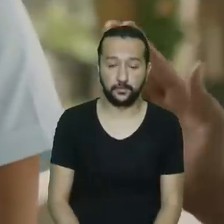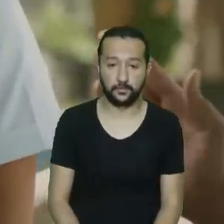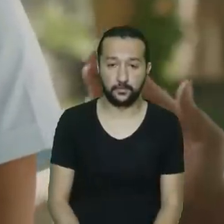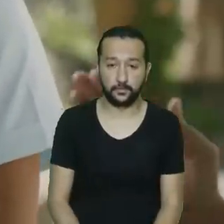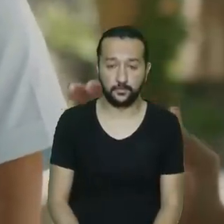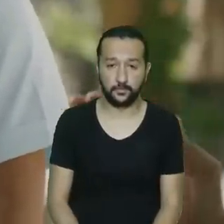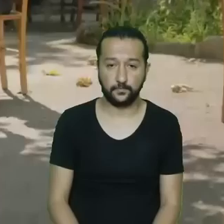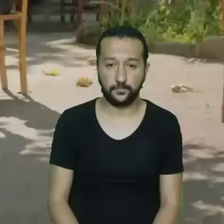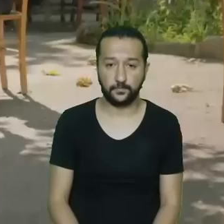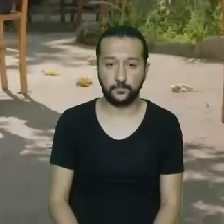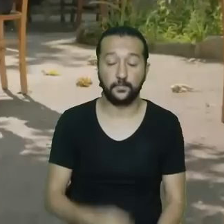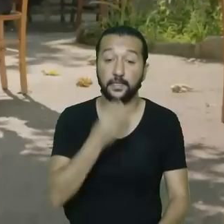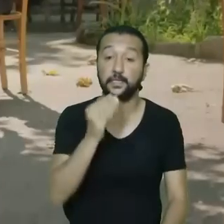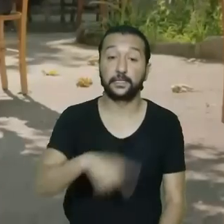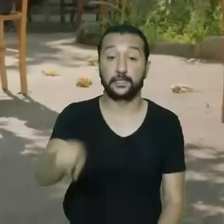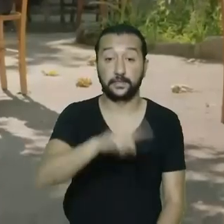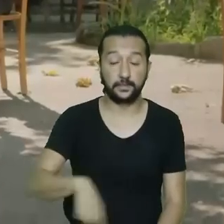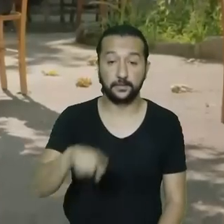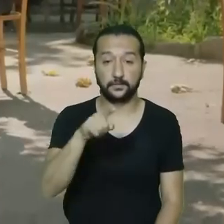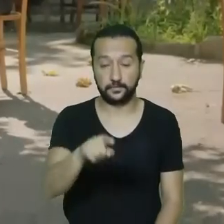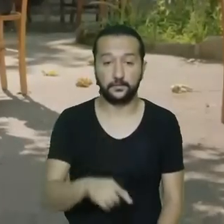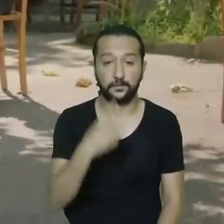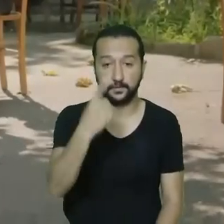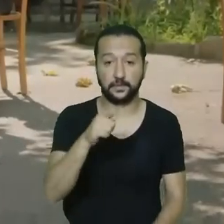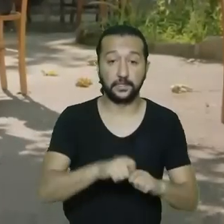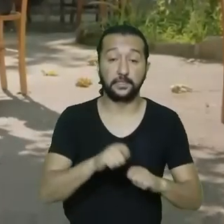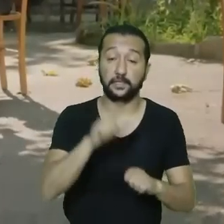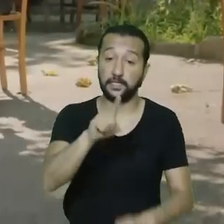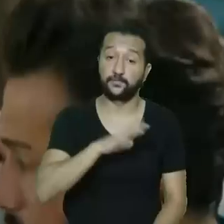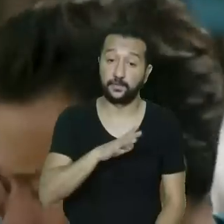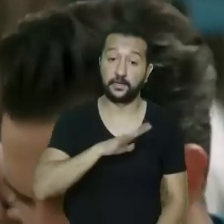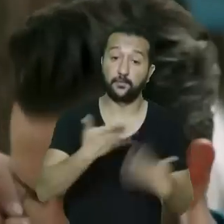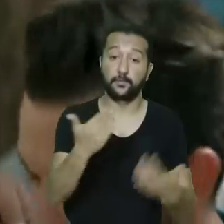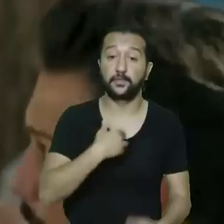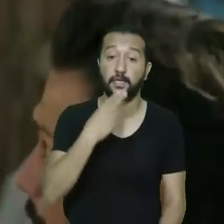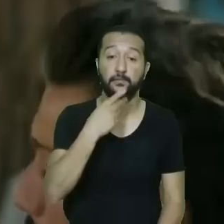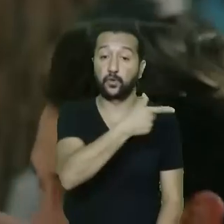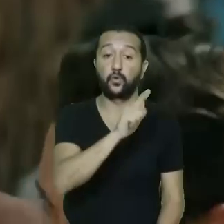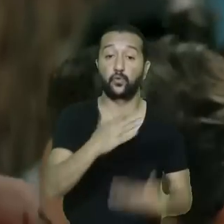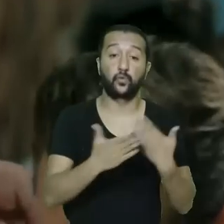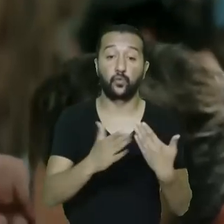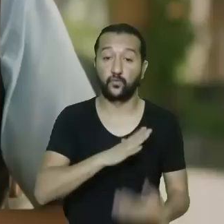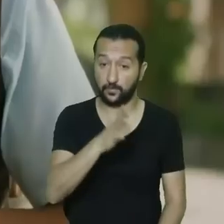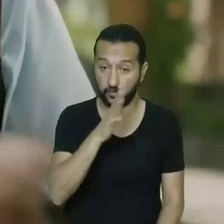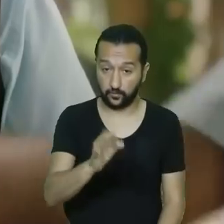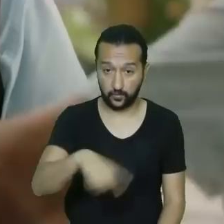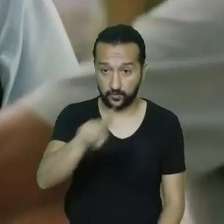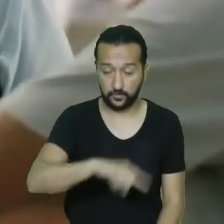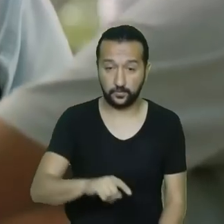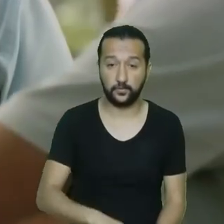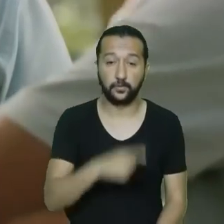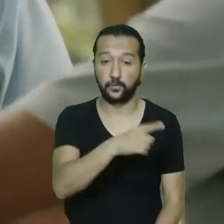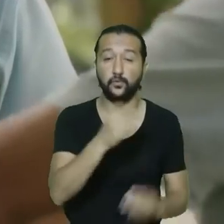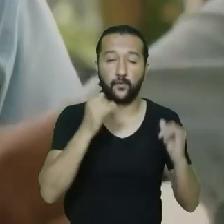Emin'in koluna vurdu. Gençler. Size bir işim düştü değil mi? Bizim hanımın köyünde düğün var biliyor